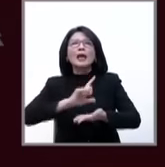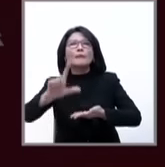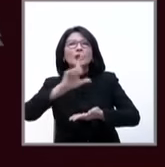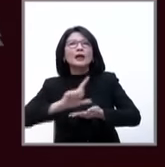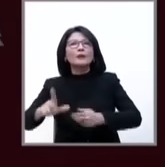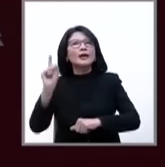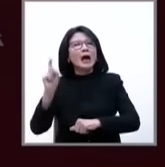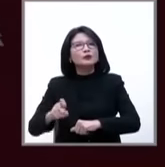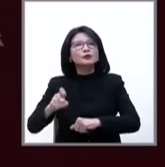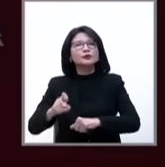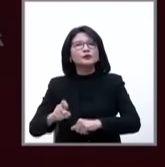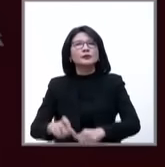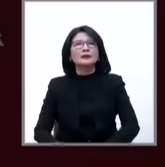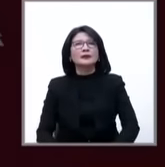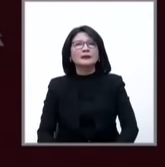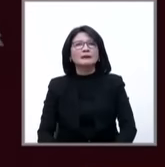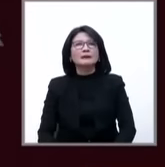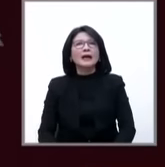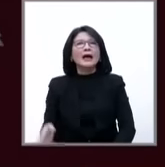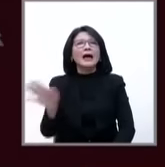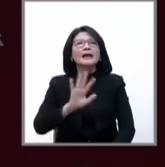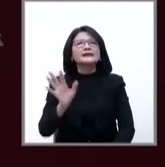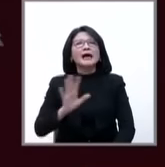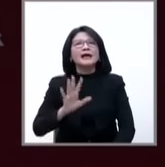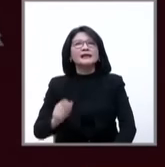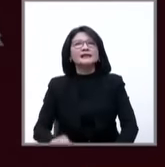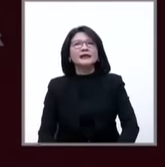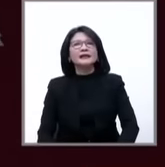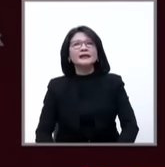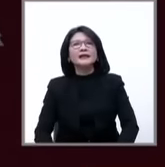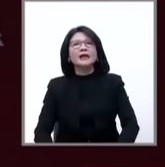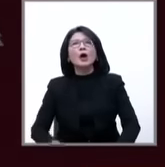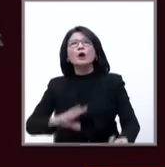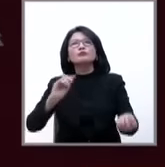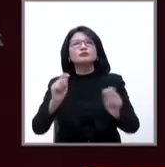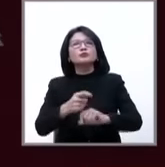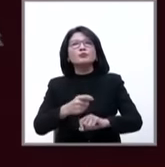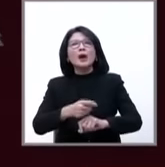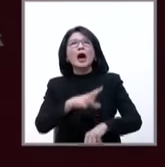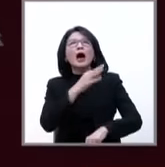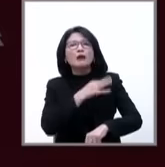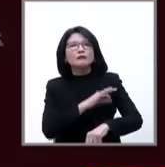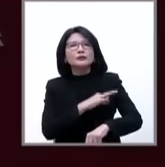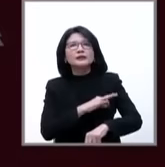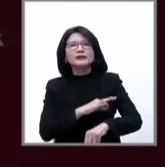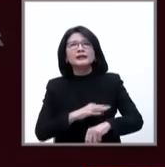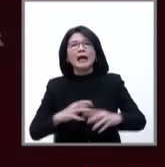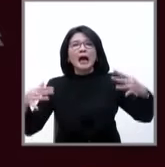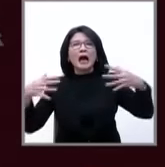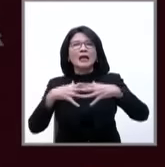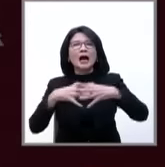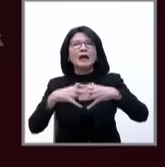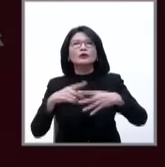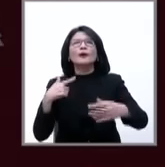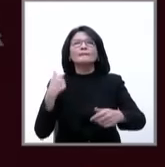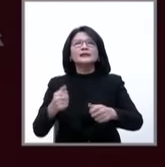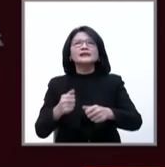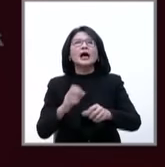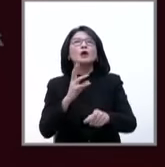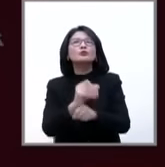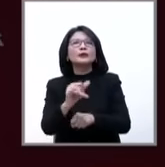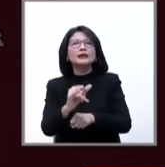karena Mahfud menilai bahwa sudah menjawab pertanyaan itu dan juga dalam konversi diperjelas lagi tidak mau masuk dalam permainan Gibran. Ini apa tanggapan Anda? Dan